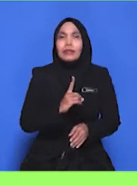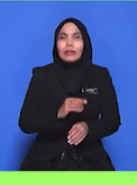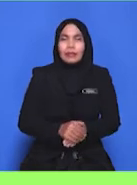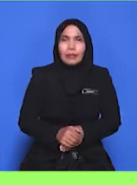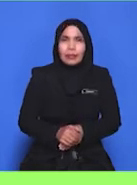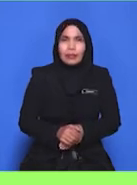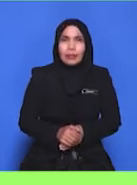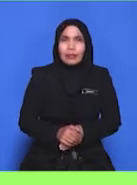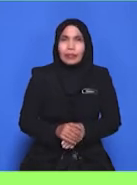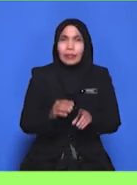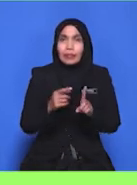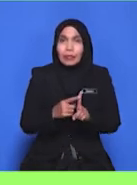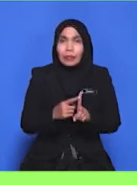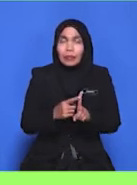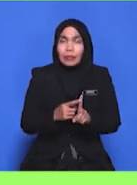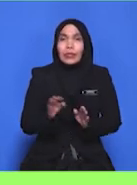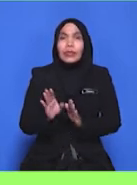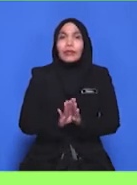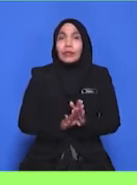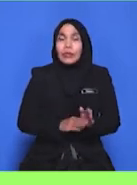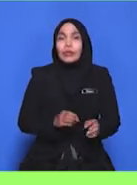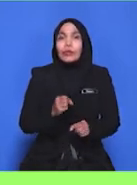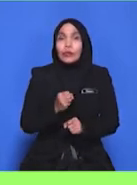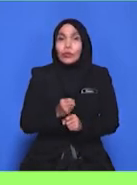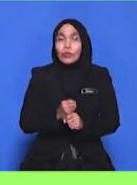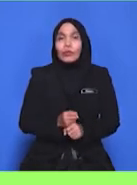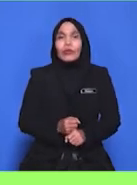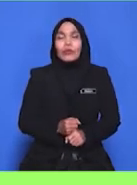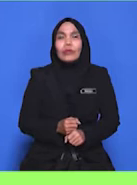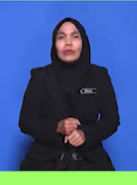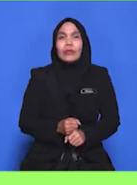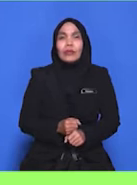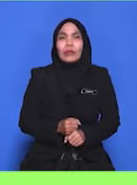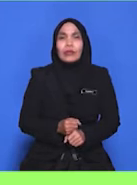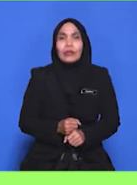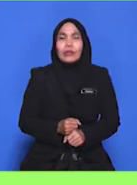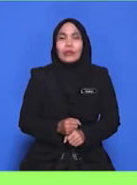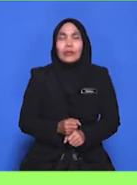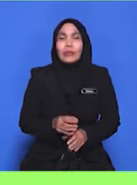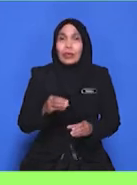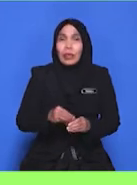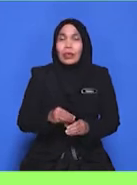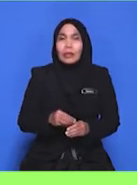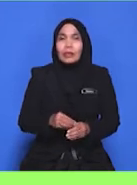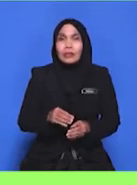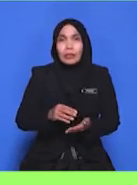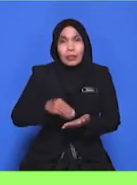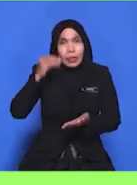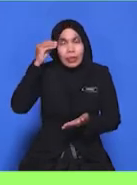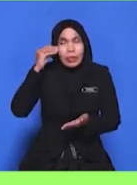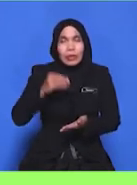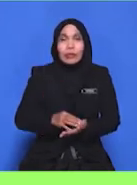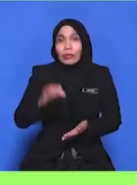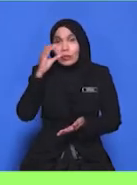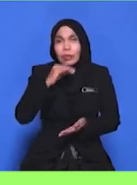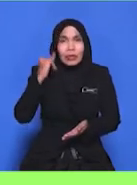umat Islam, kita perlulah bersungguh-sungguh dalam menuntut ilmu untuk meningkatkan kecemerlangan